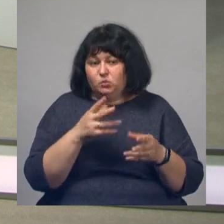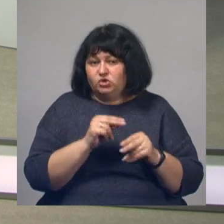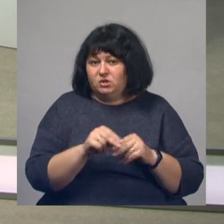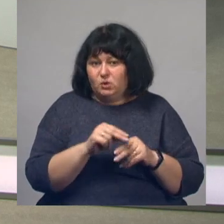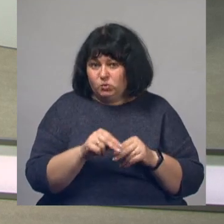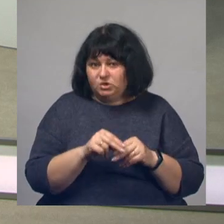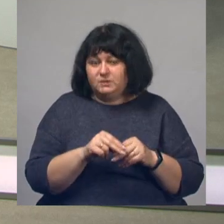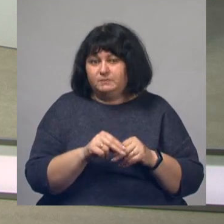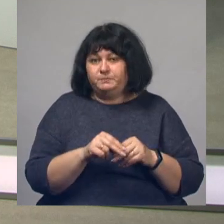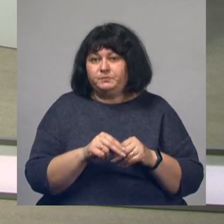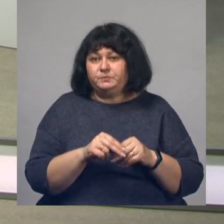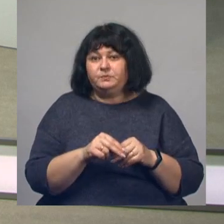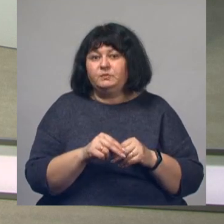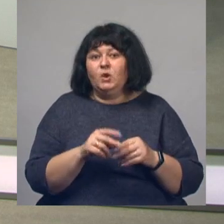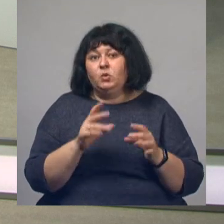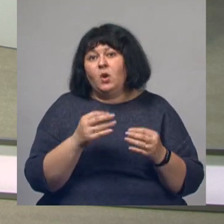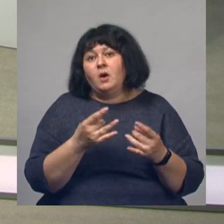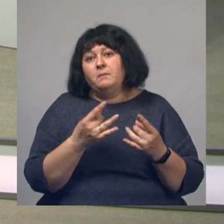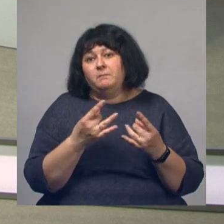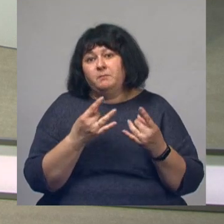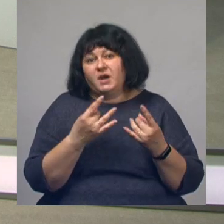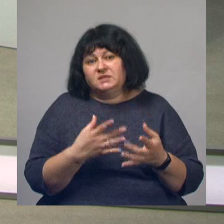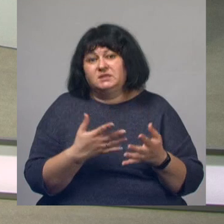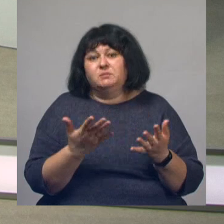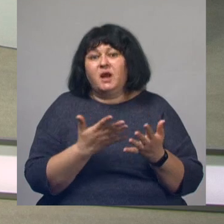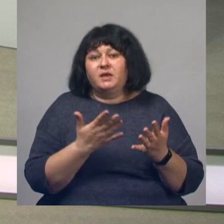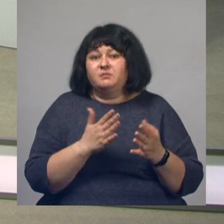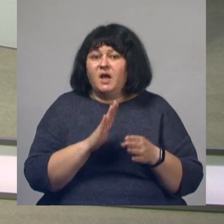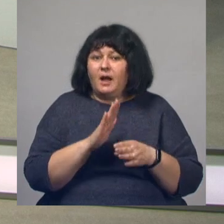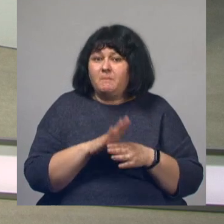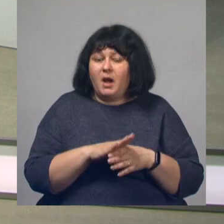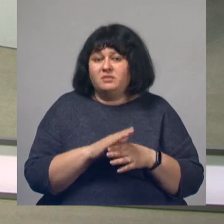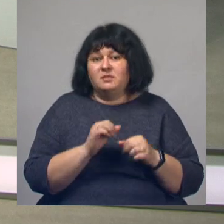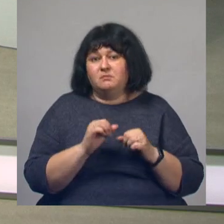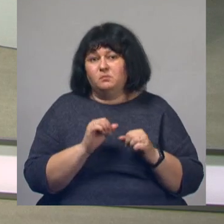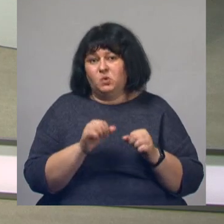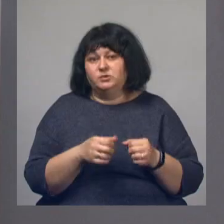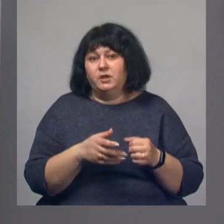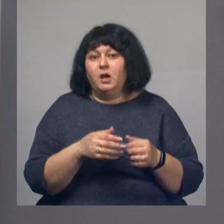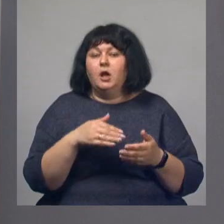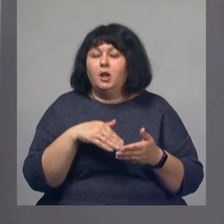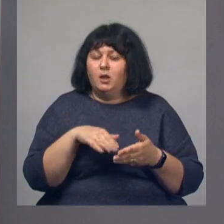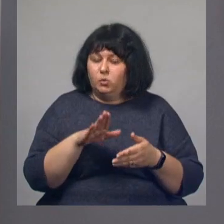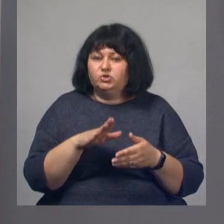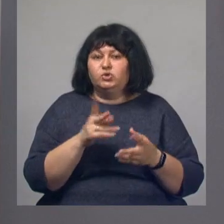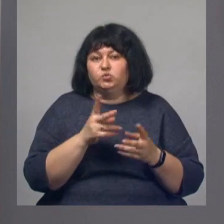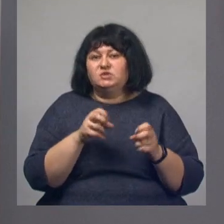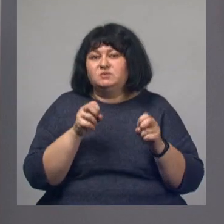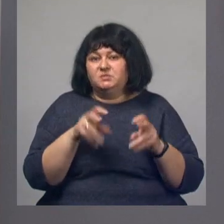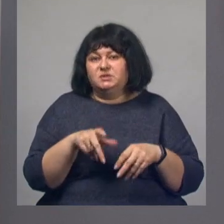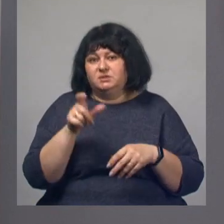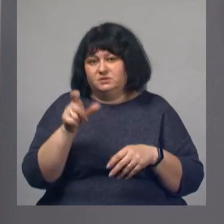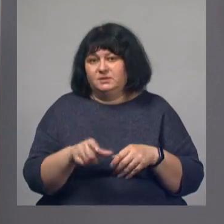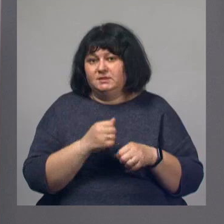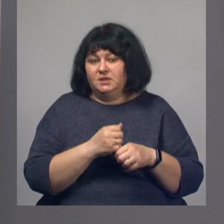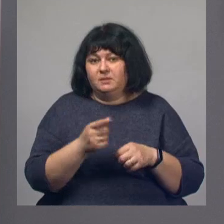научить. Ну, хотя бы каким-то простым командам или все-таки... Нет, лучше все-таки это делать с профессионалами. Вы